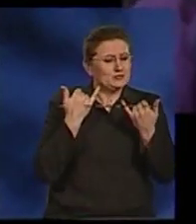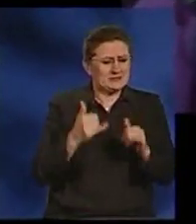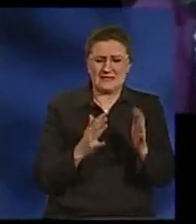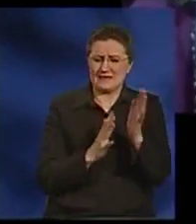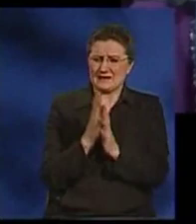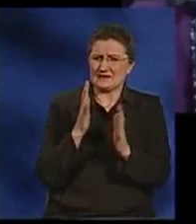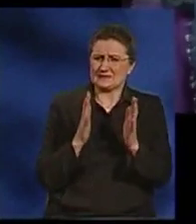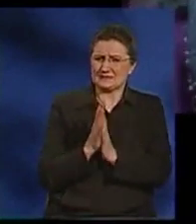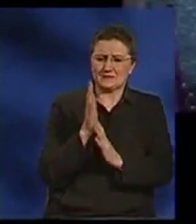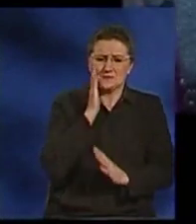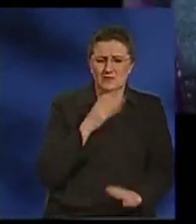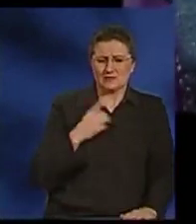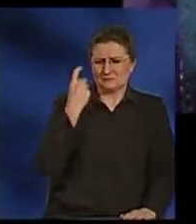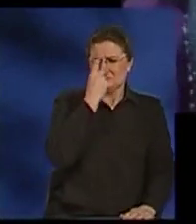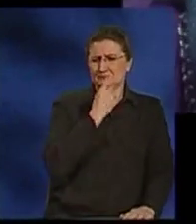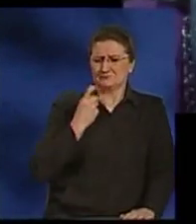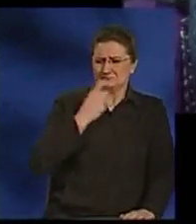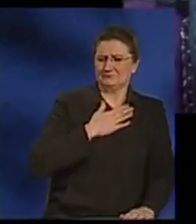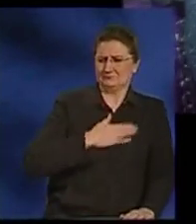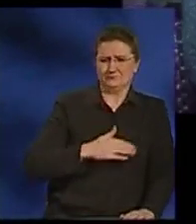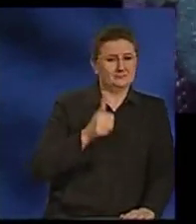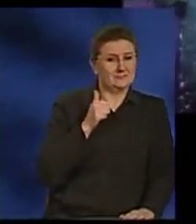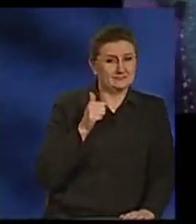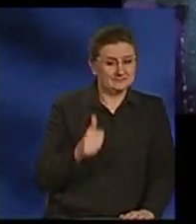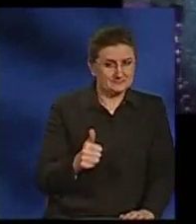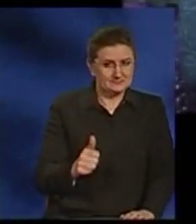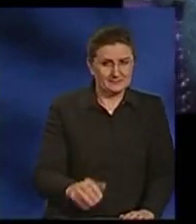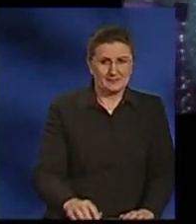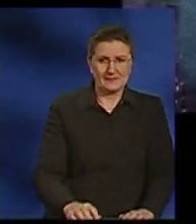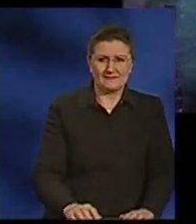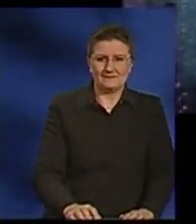корешок Ты с ним поймаешь, кайф, дружок Давай попробуй, корешок